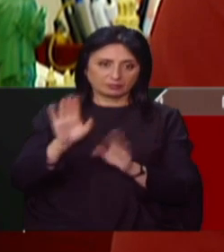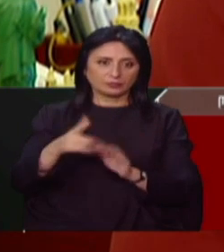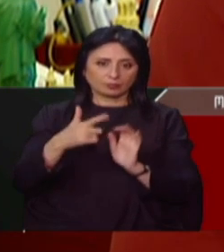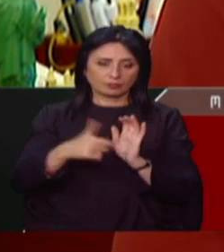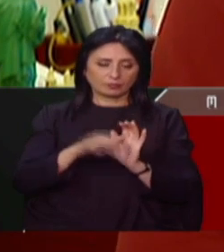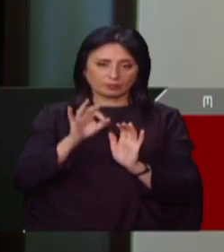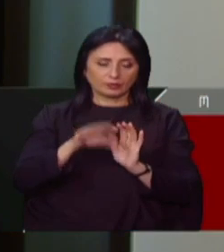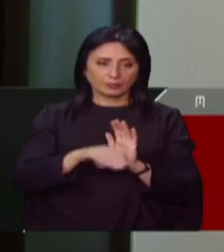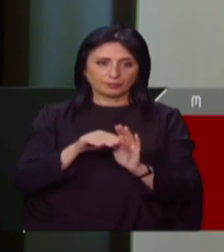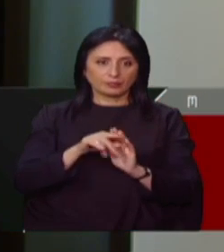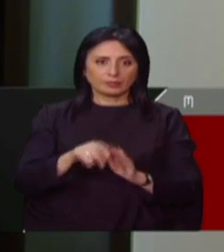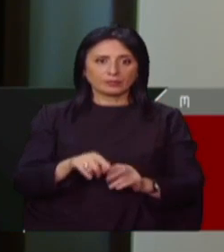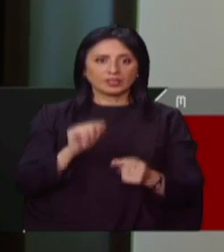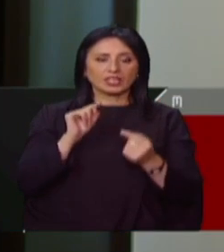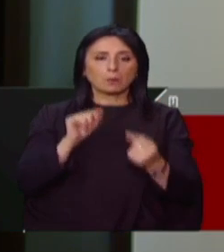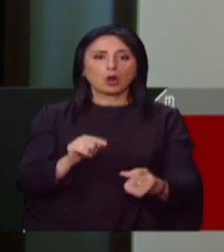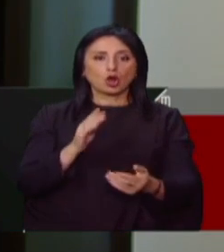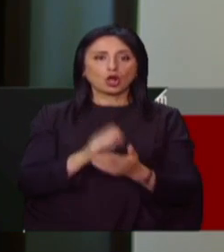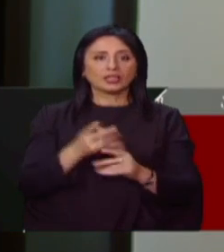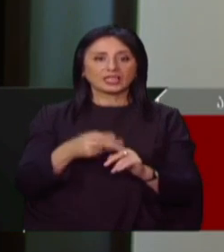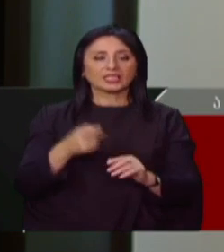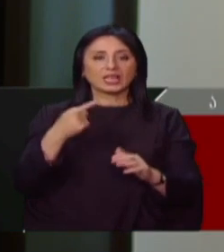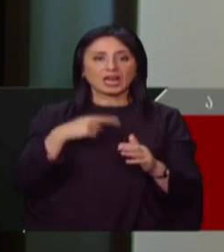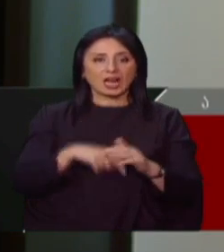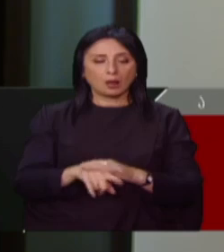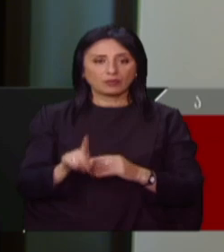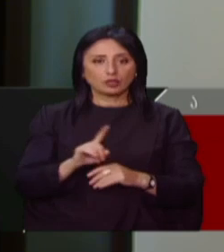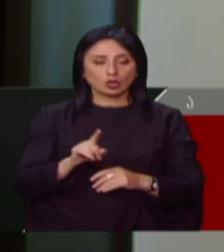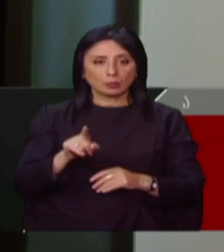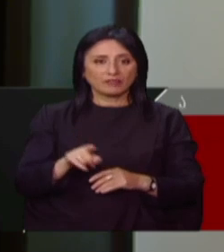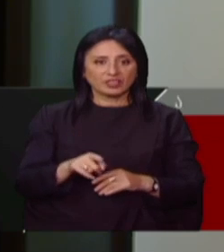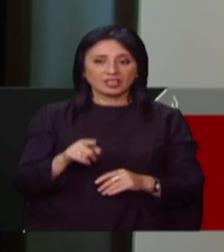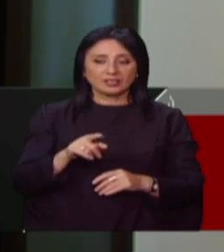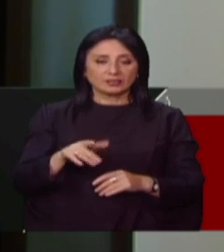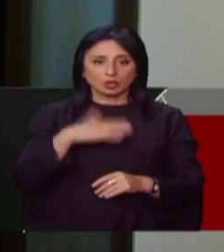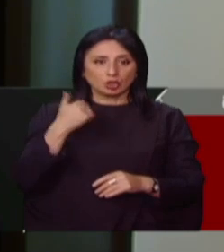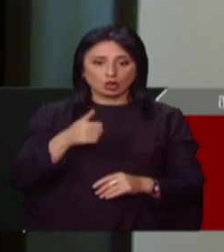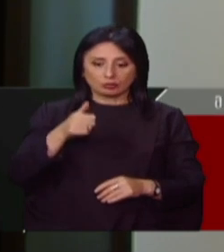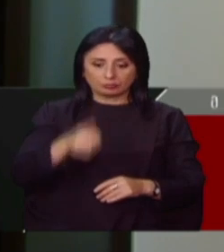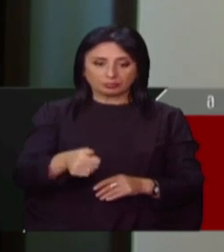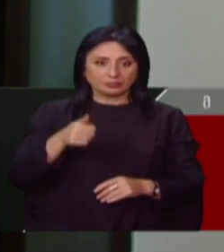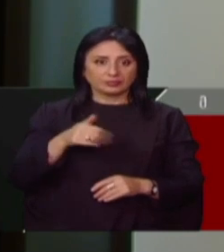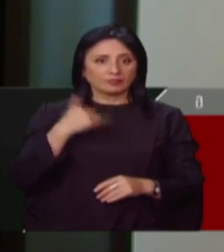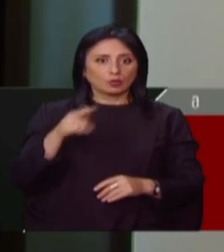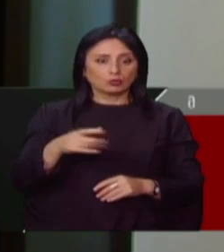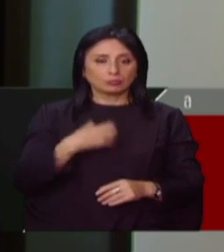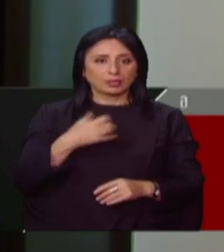26 ოქტომბრის არჩევნებში. ისინი ბოიკოტში იმყოფებიან იქიდან გამომდინარე, რომ არ მოუწიოთ ღილაკზე თითის